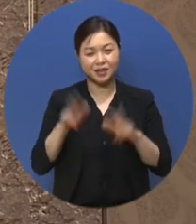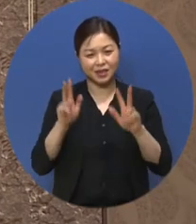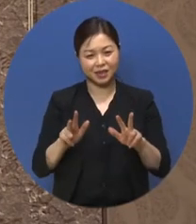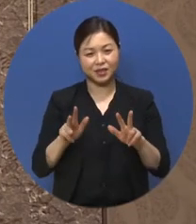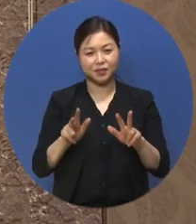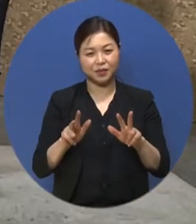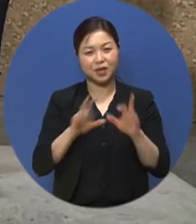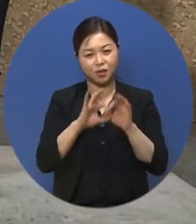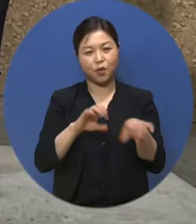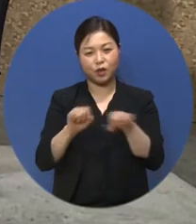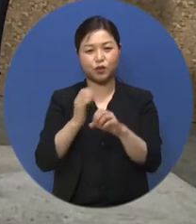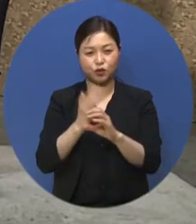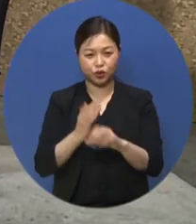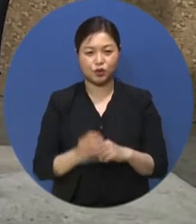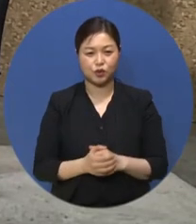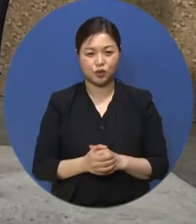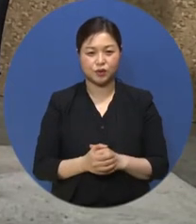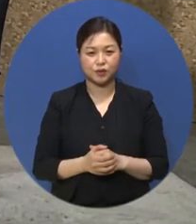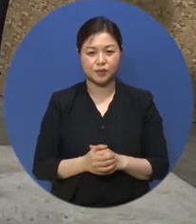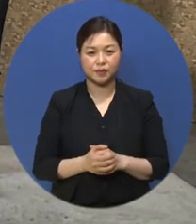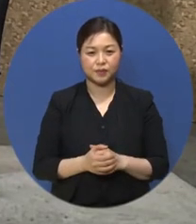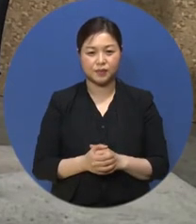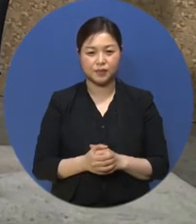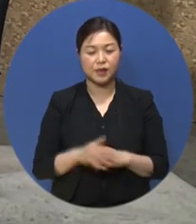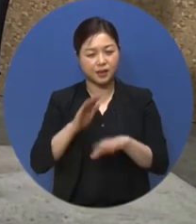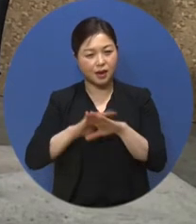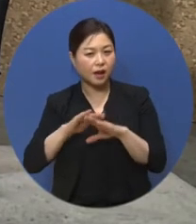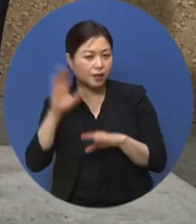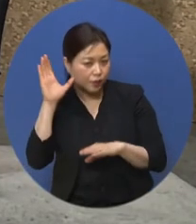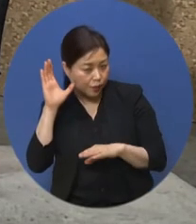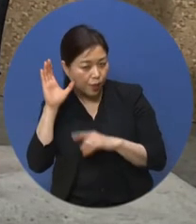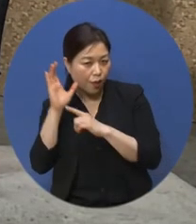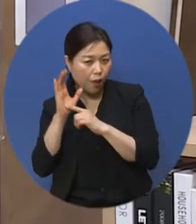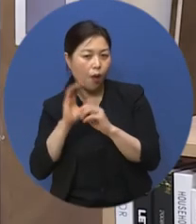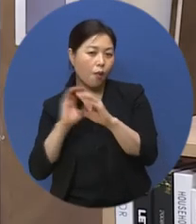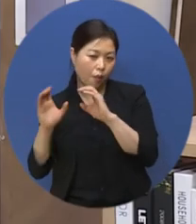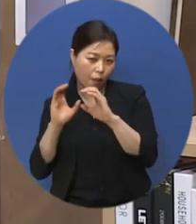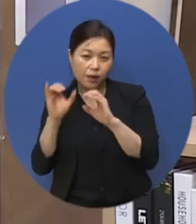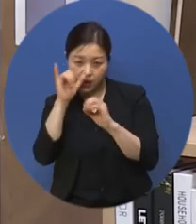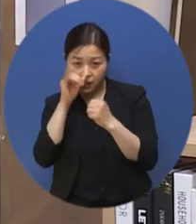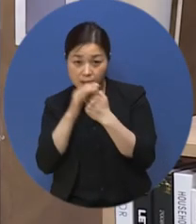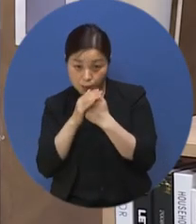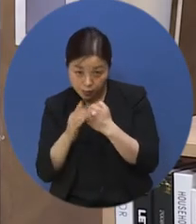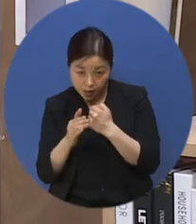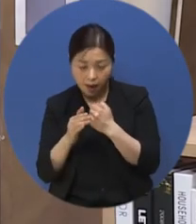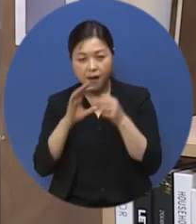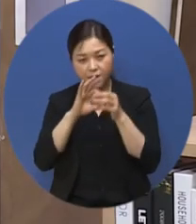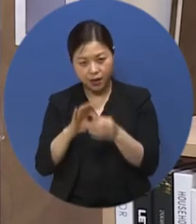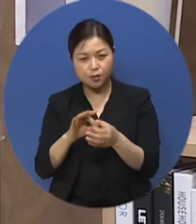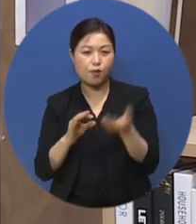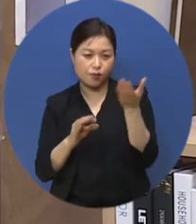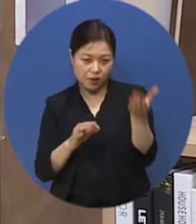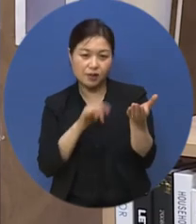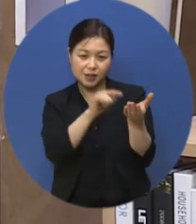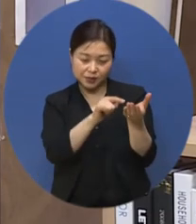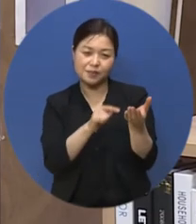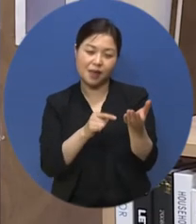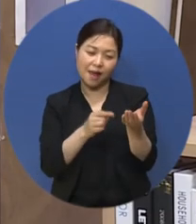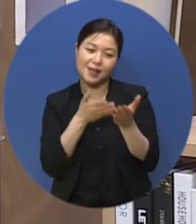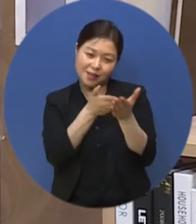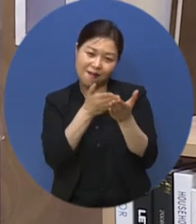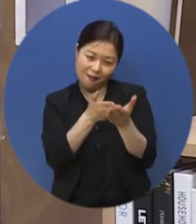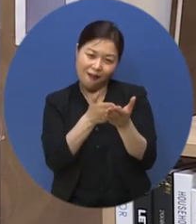네. 그렇게 또 가까이서 이야기를 잘 듣고 또 소통을 해 주셨기 때문에 계속해서 네. 또